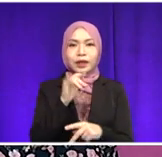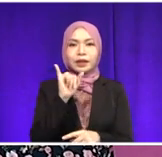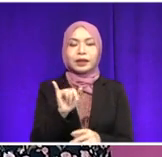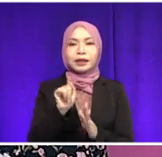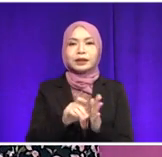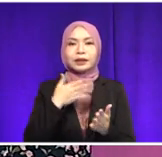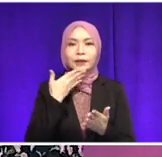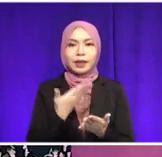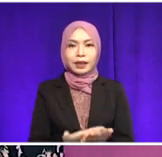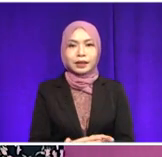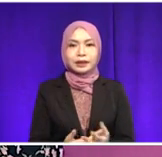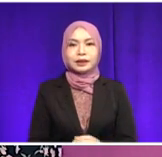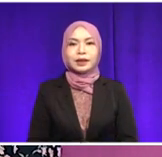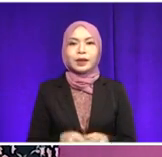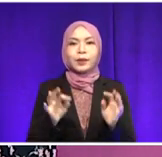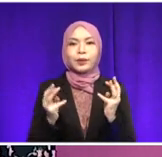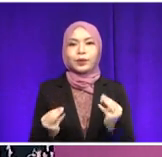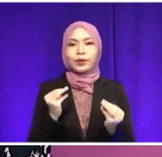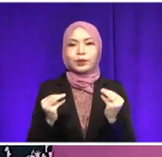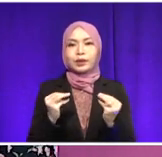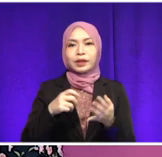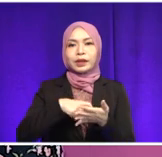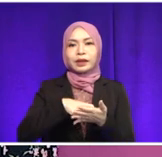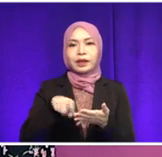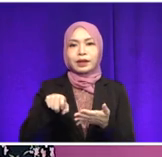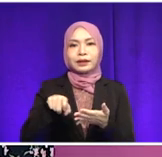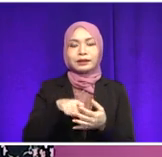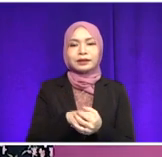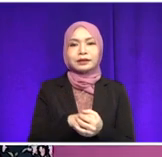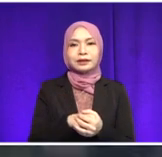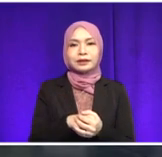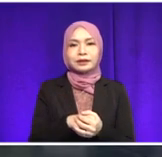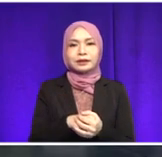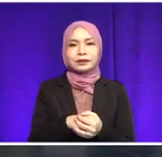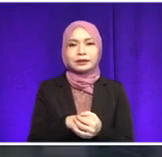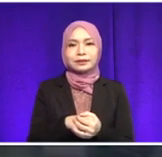mungkin harganya lebih sedikit tapi dia bersesuaian dengan kualitas